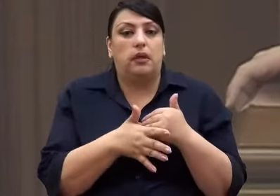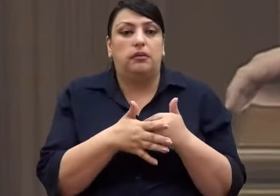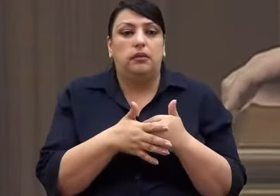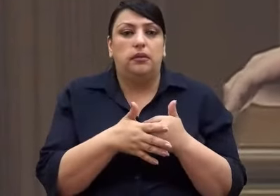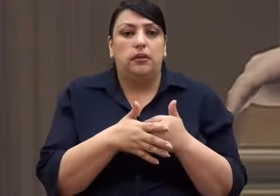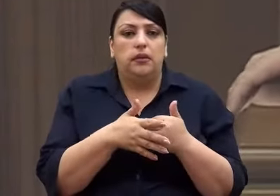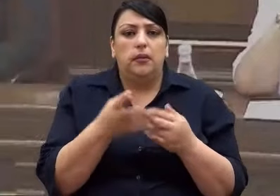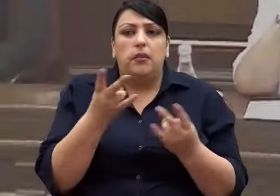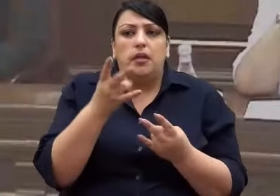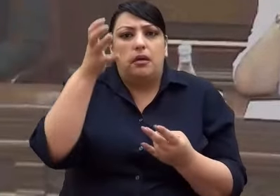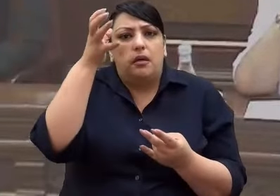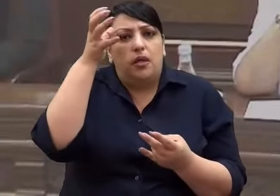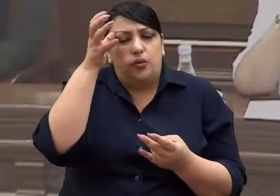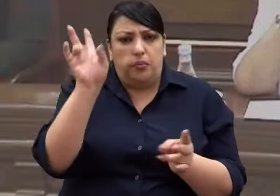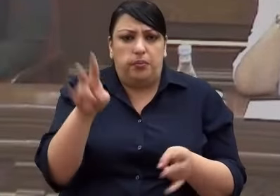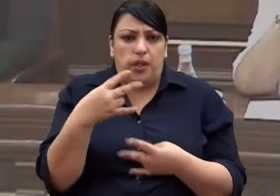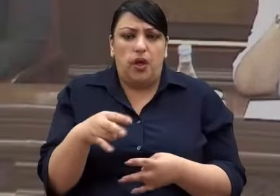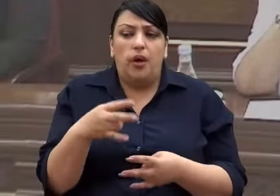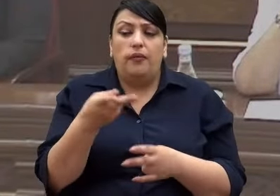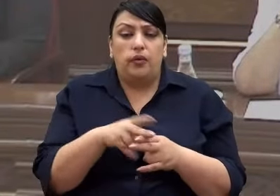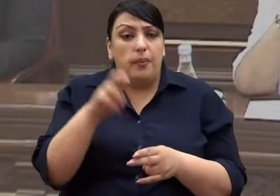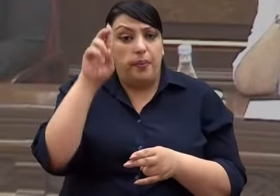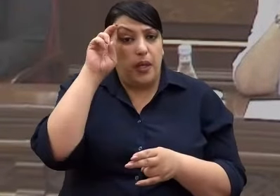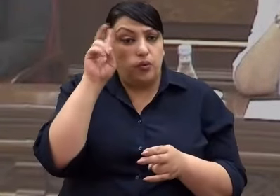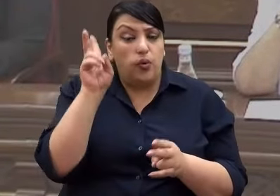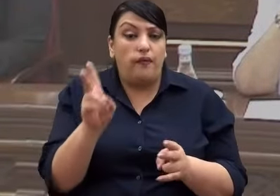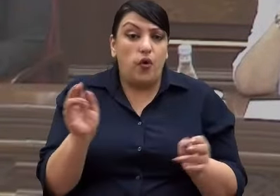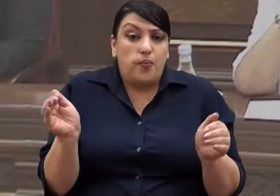այդտեղ, որովհետև փոքր պետությունները